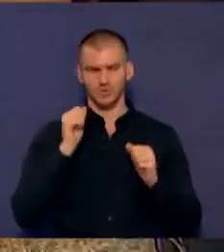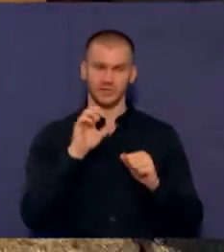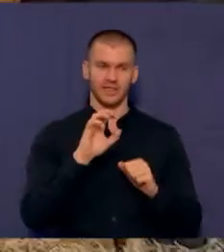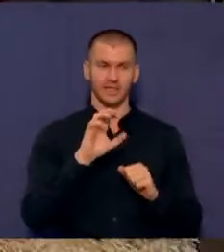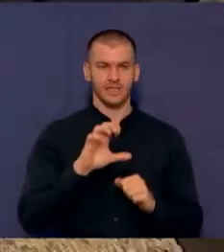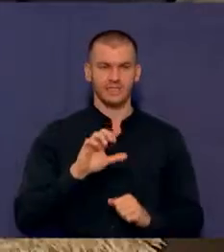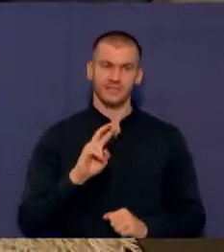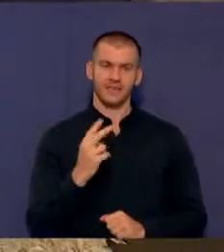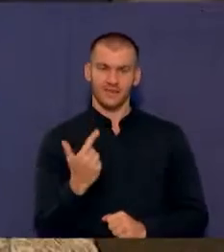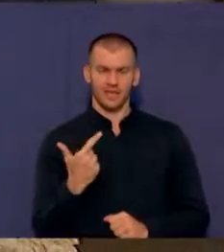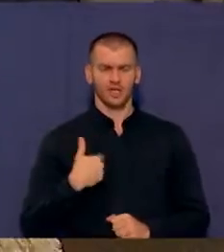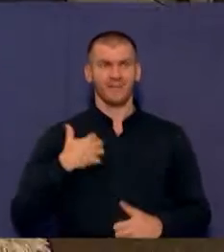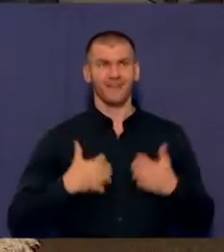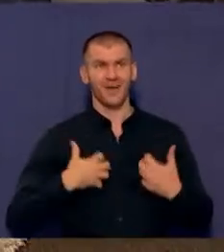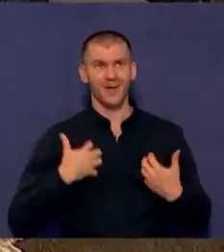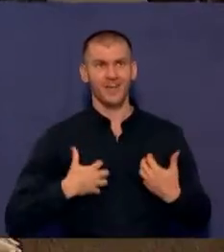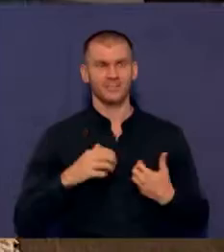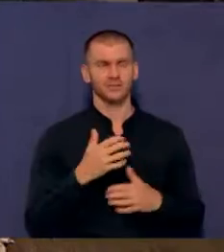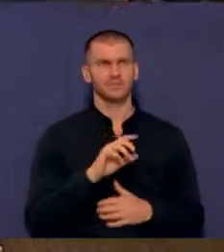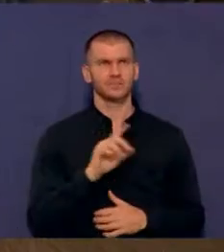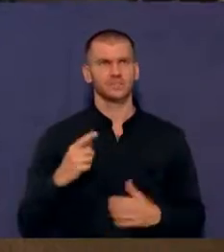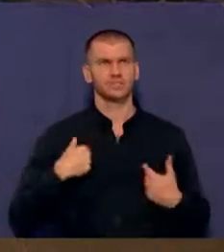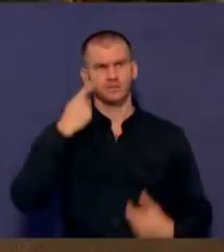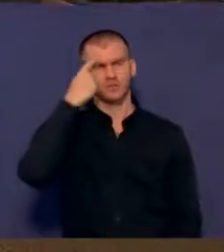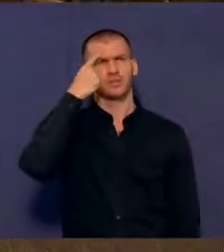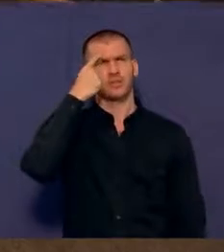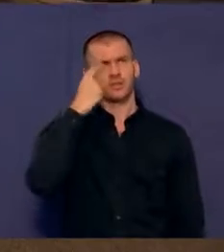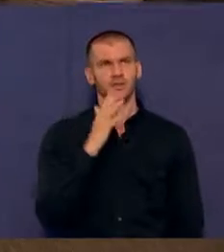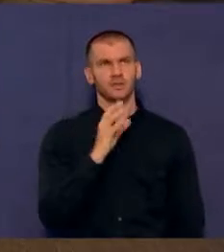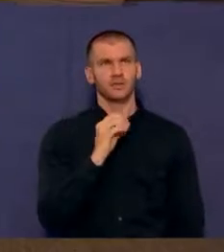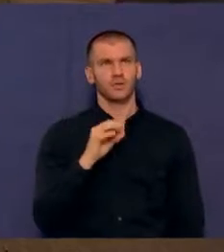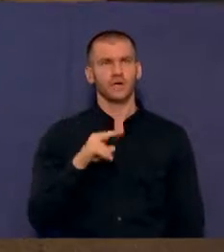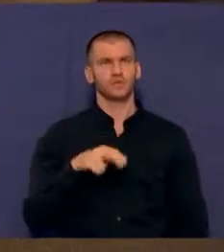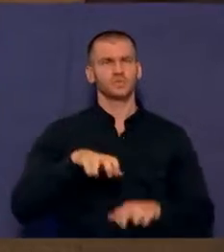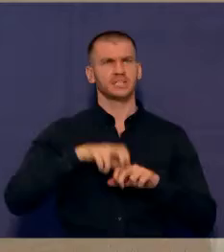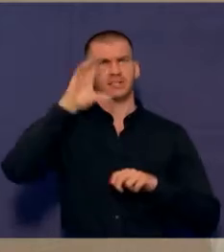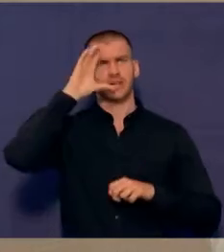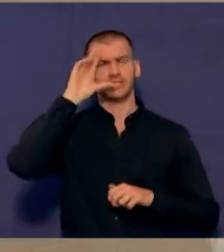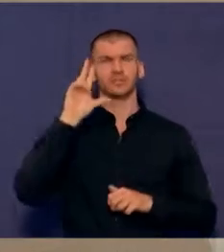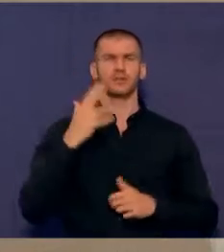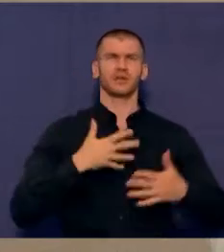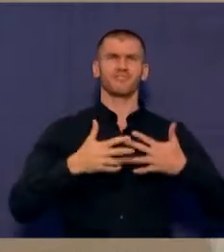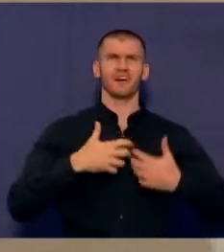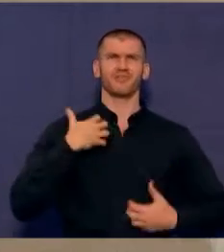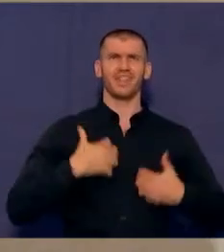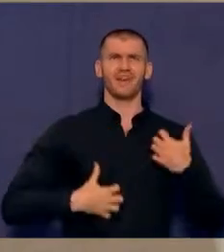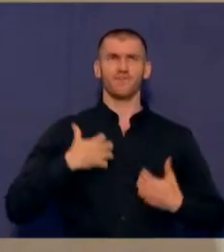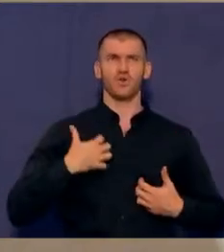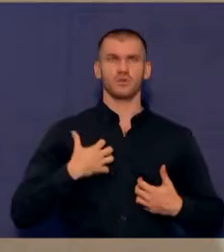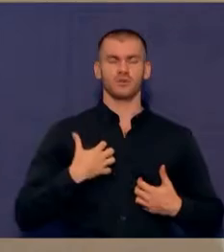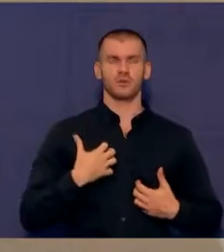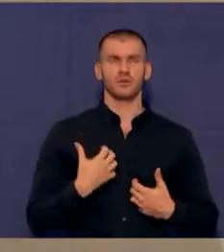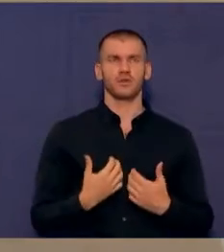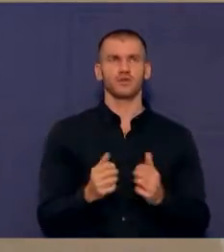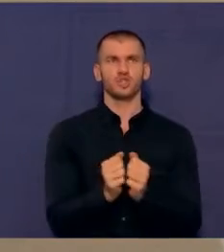här, supernervös. Och så tänkte jag så här, men alltså Johanna, du sitter i en taxi nu. Varför är du nervös för någonting som händer där